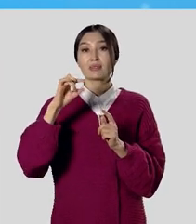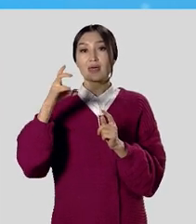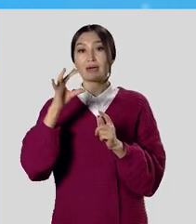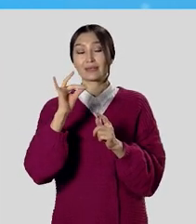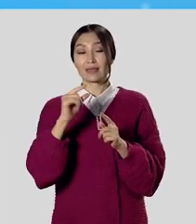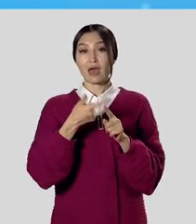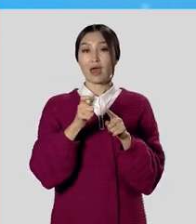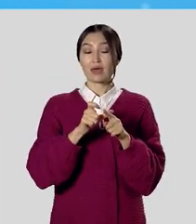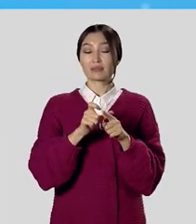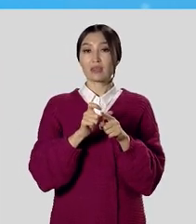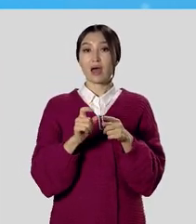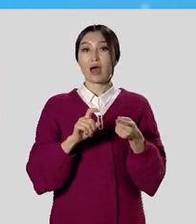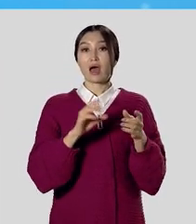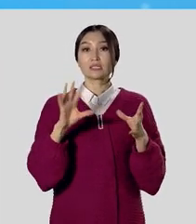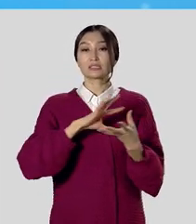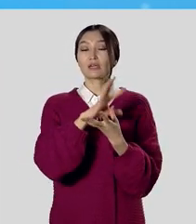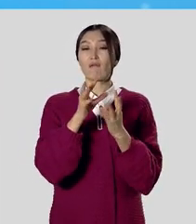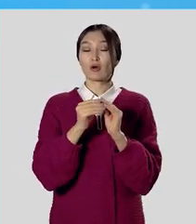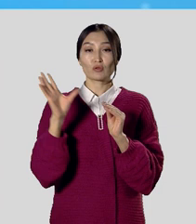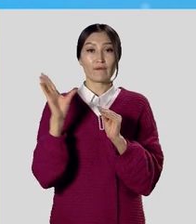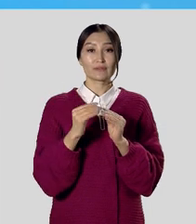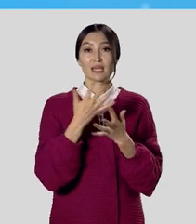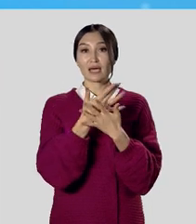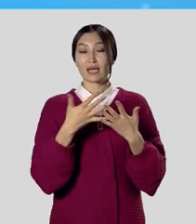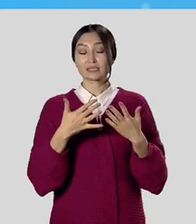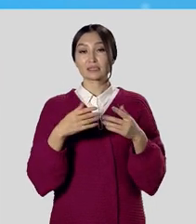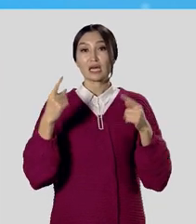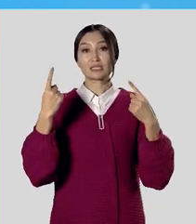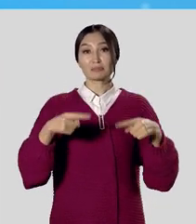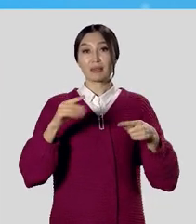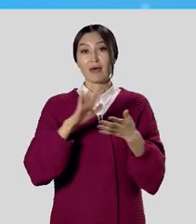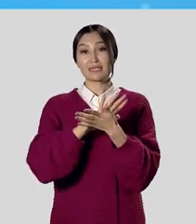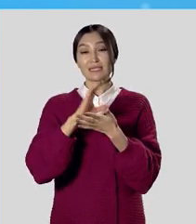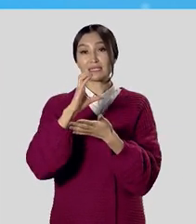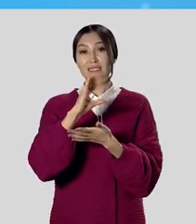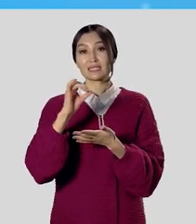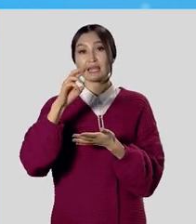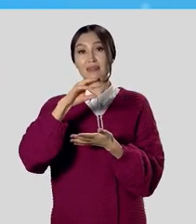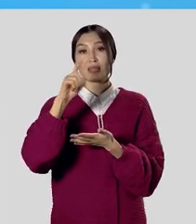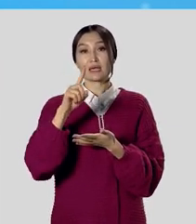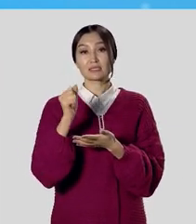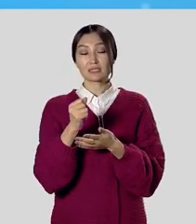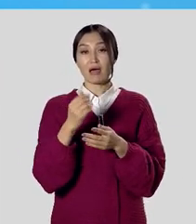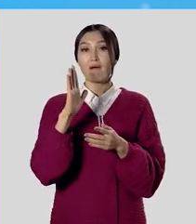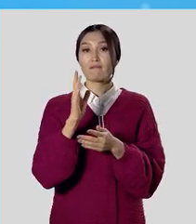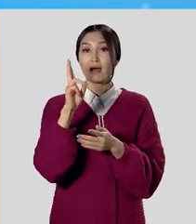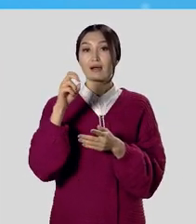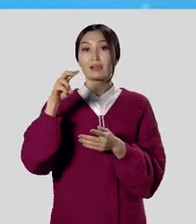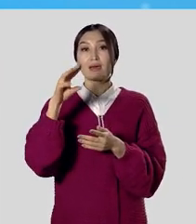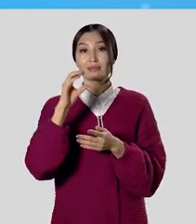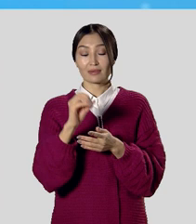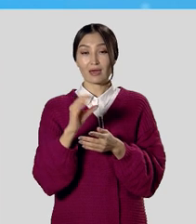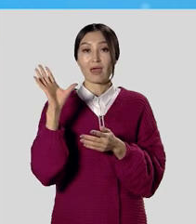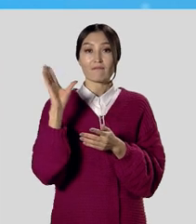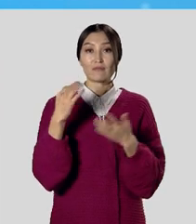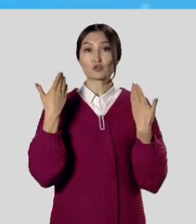это совокупность всех реакций распада и синтеза, протекающих в клетке или